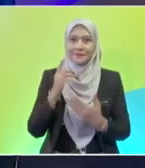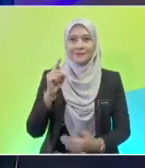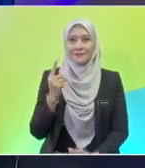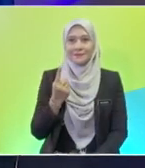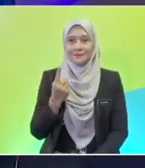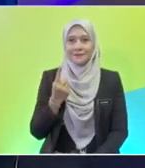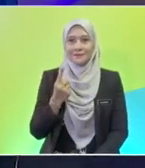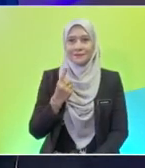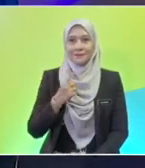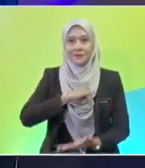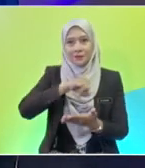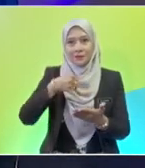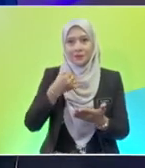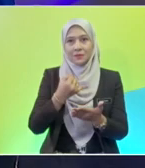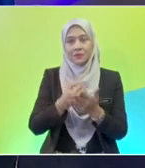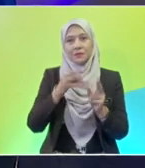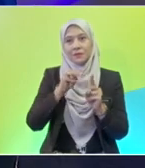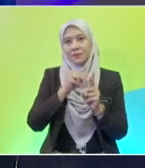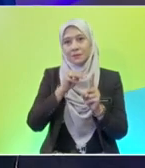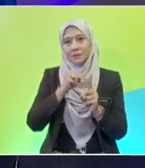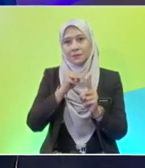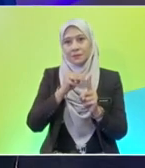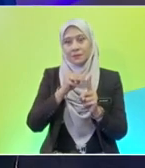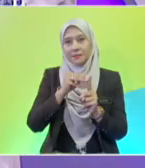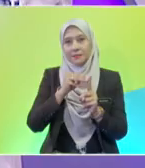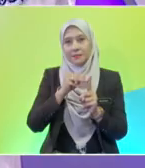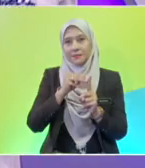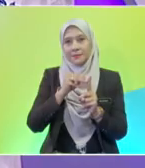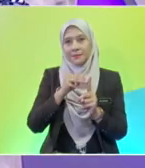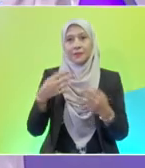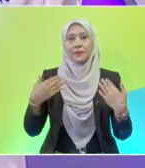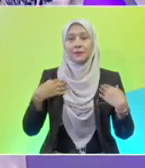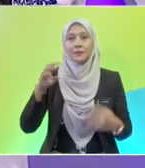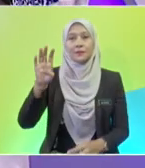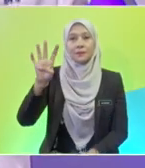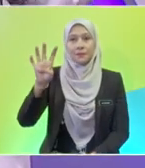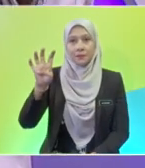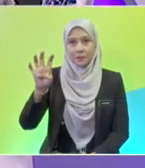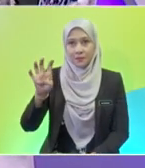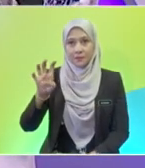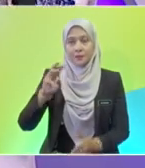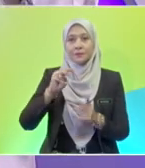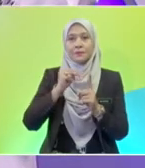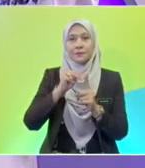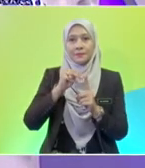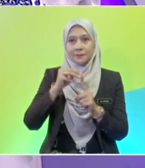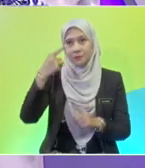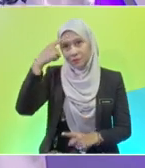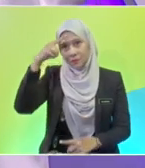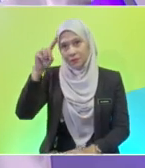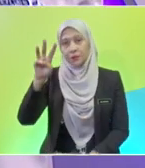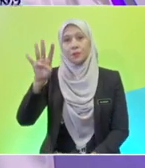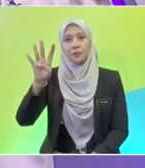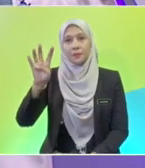ini jumlah markas tadi ada 40 soal maka ada 40 maka satu soal yang betul satu